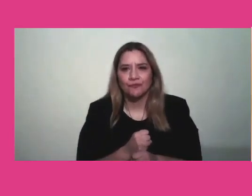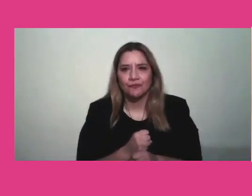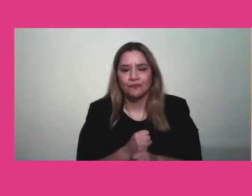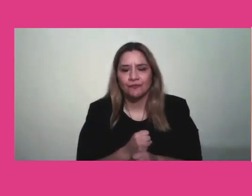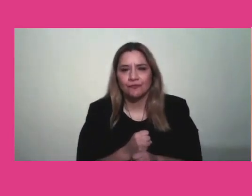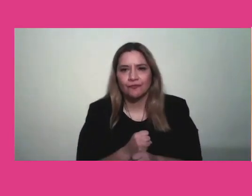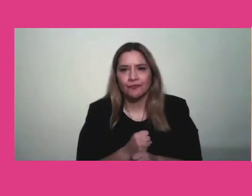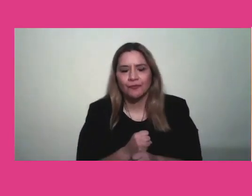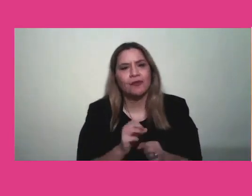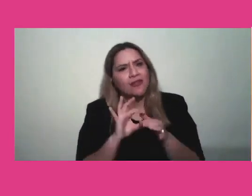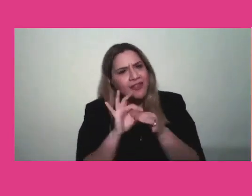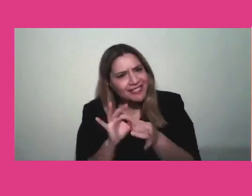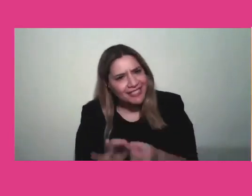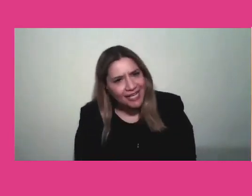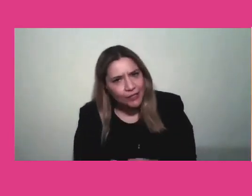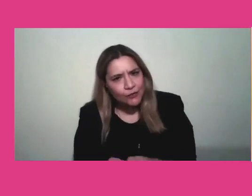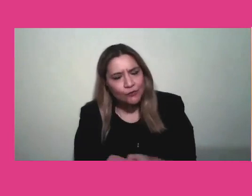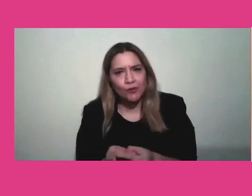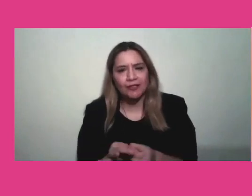θα συνεχίσουμε με